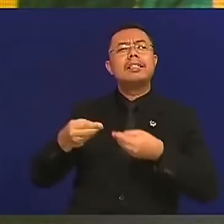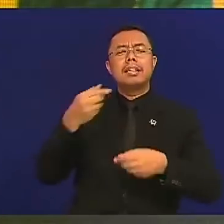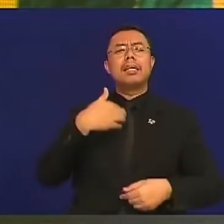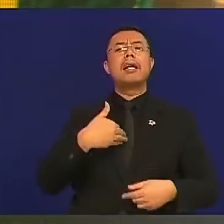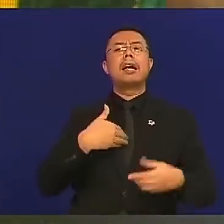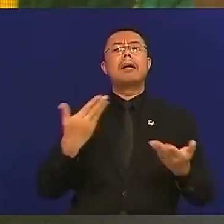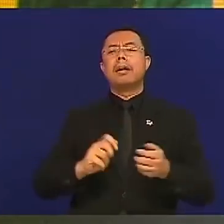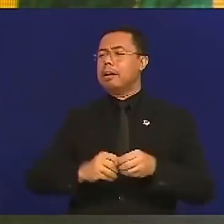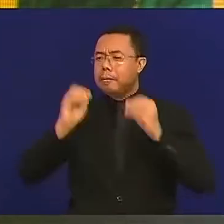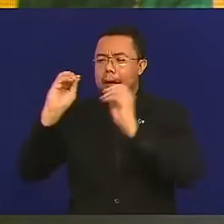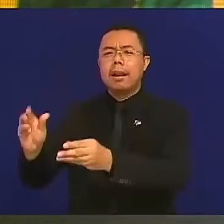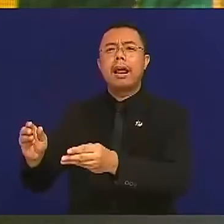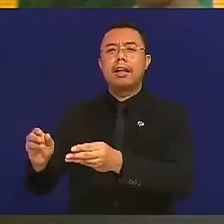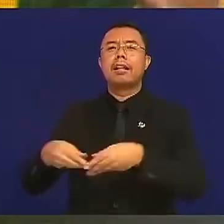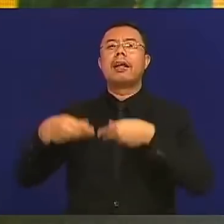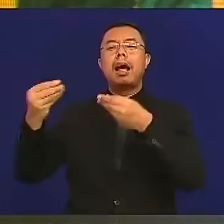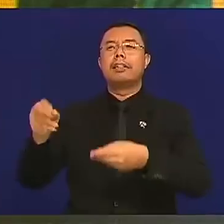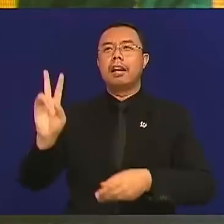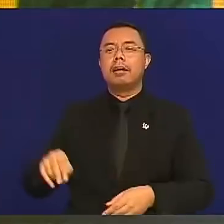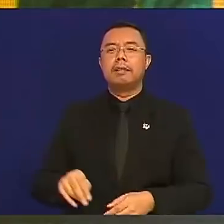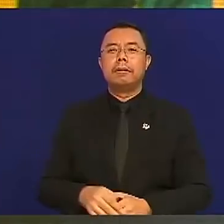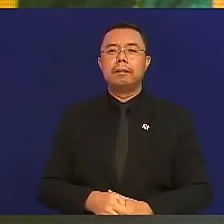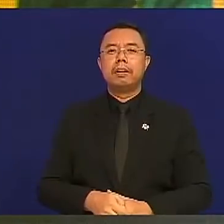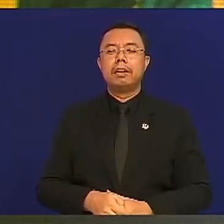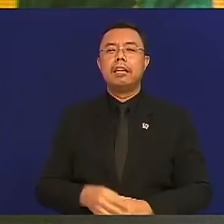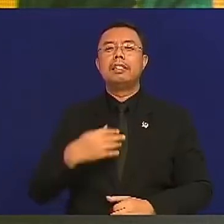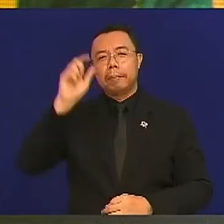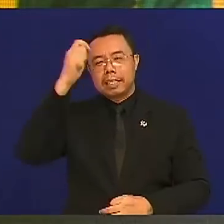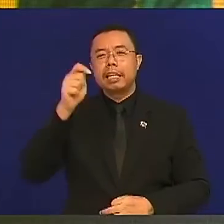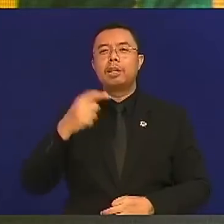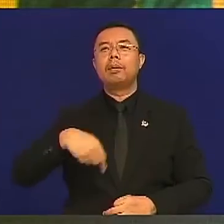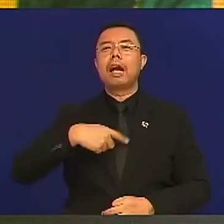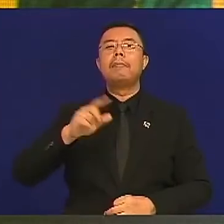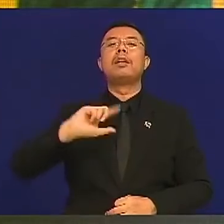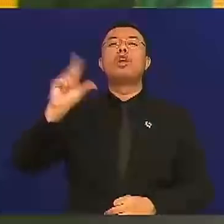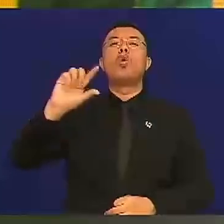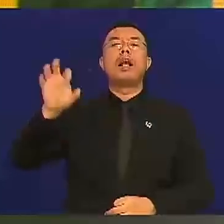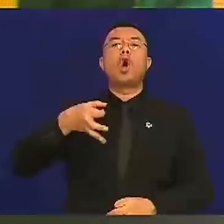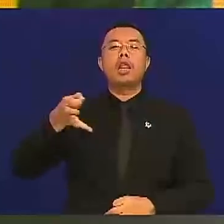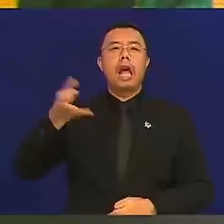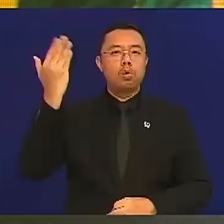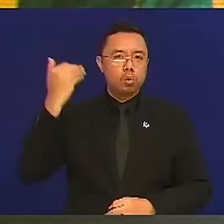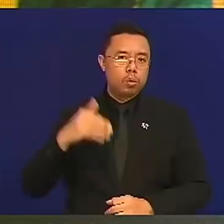timbangan ini, pap, balikin. Dibalikin. Saya masih ingat tuh kami di luar kota waktu itu.